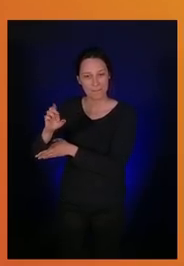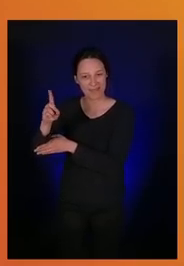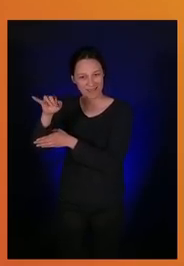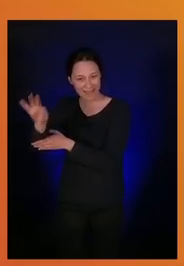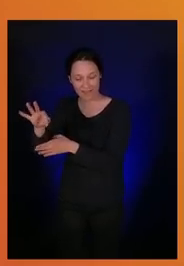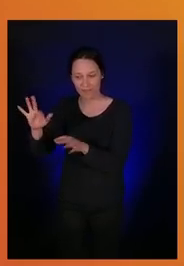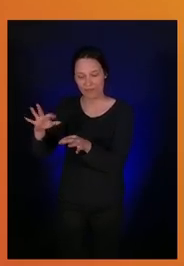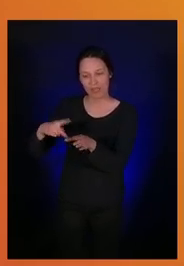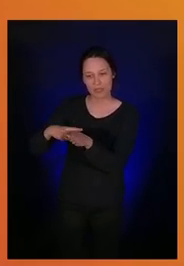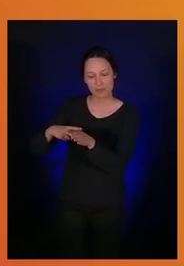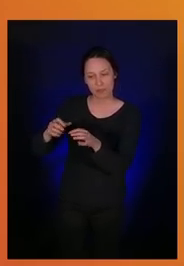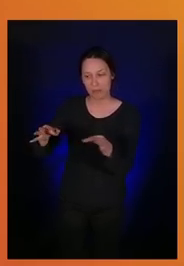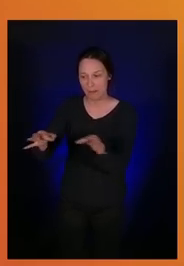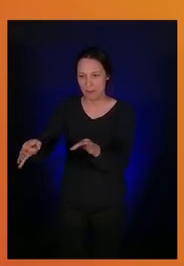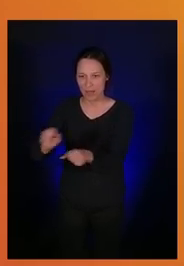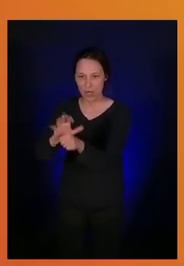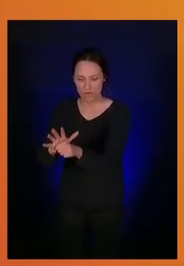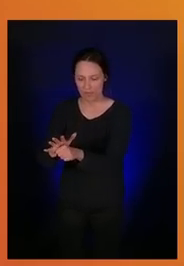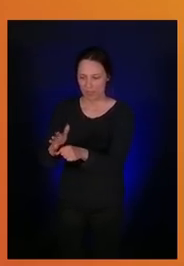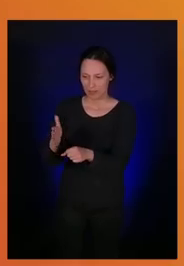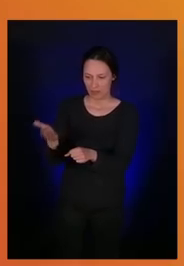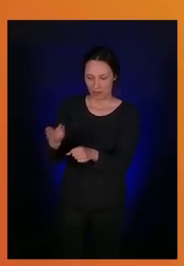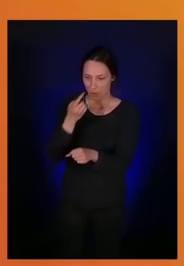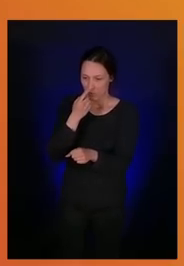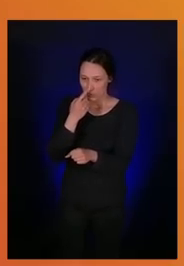de Covid, alors même que les premiers de corvée commençaient